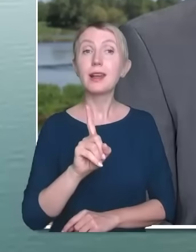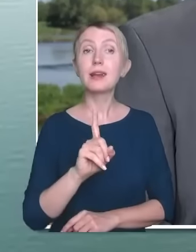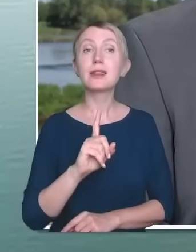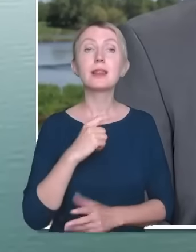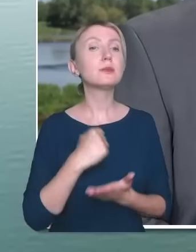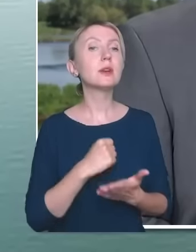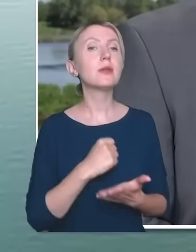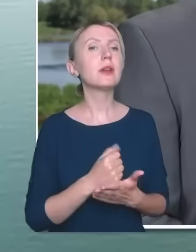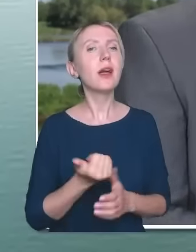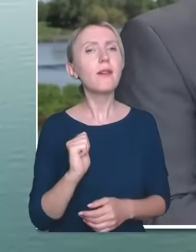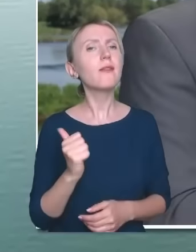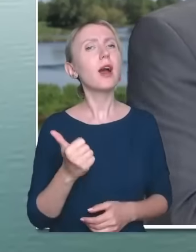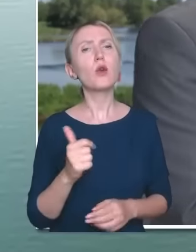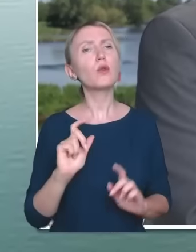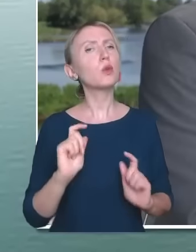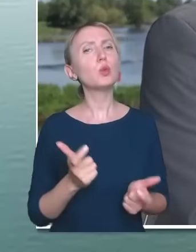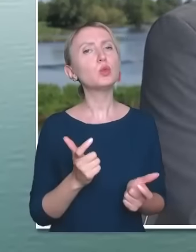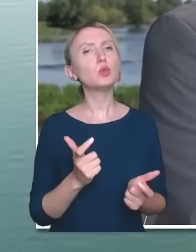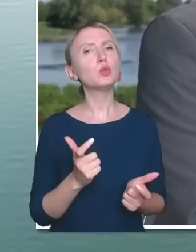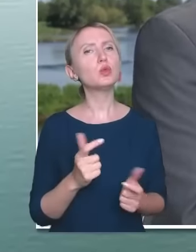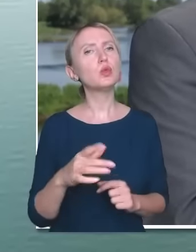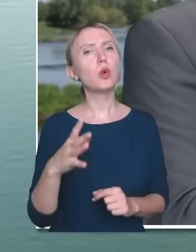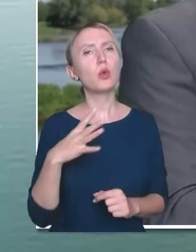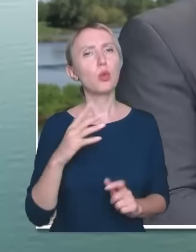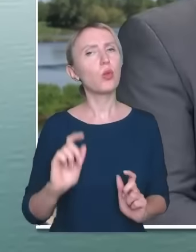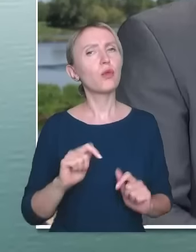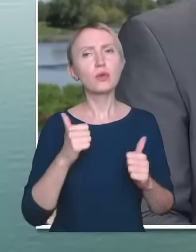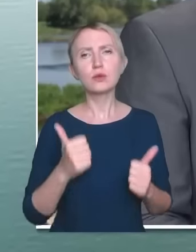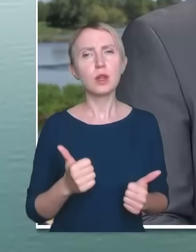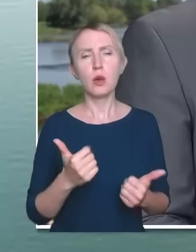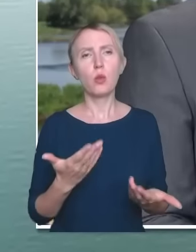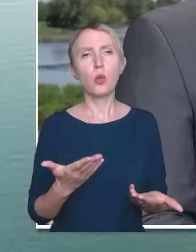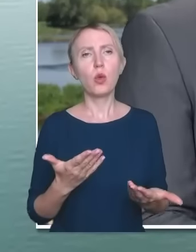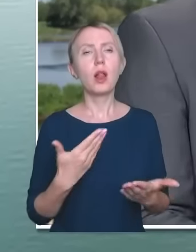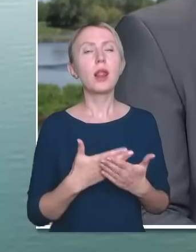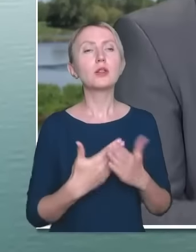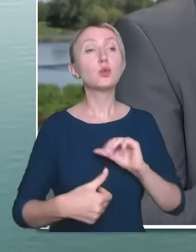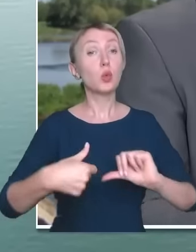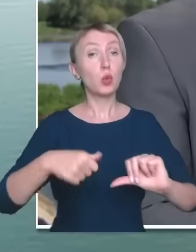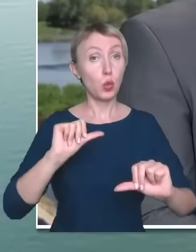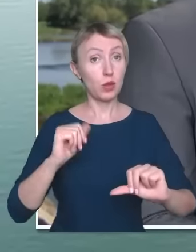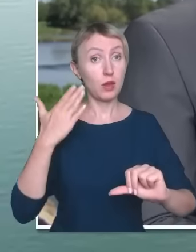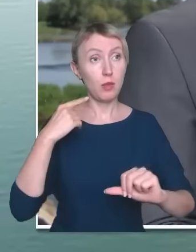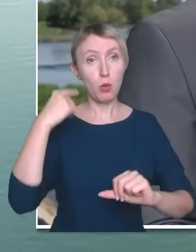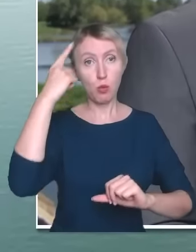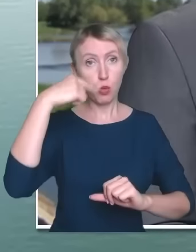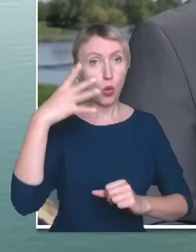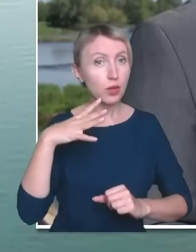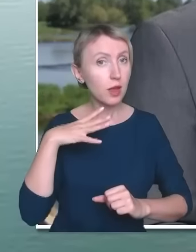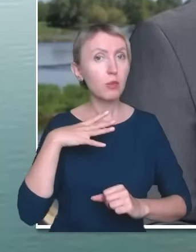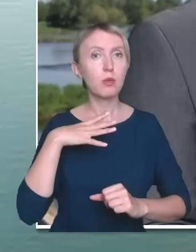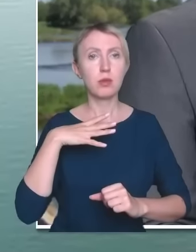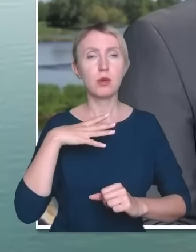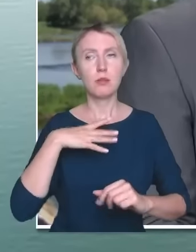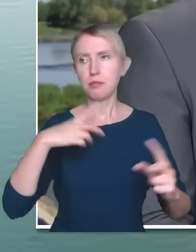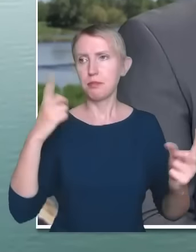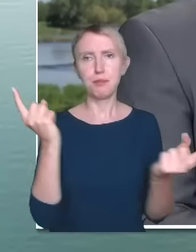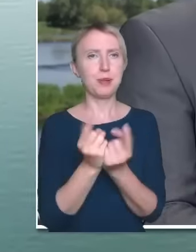takiej fachowej, co się zadziało wtedy? Dlaczego w zeszłym roku, chociaż pogoda była, wypisz, wymaluj, taka